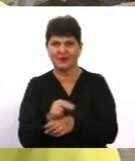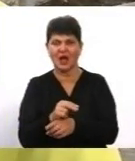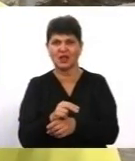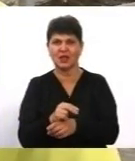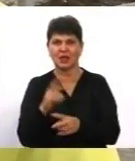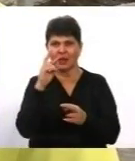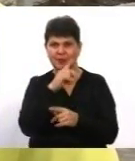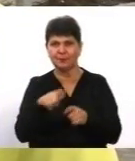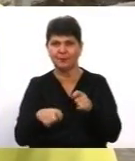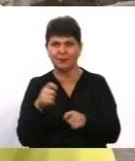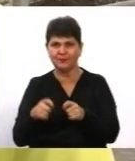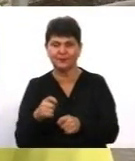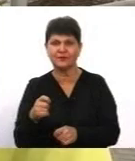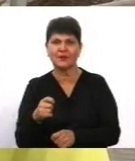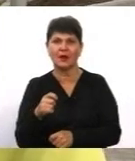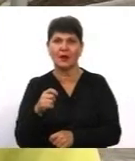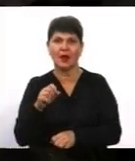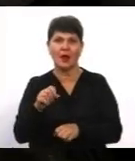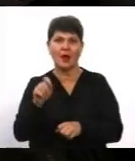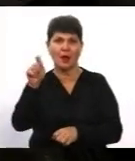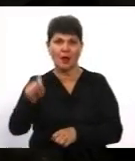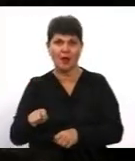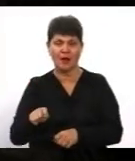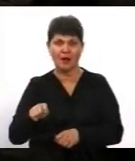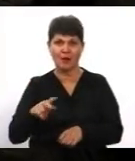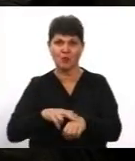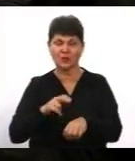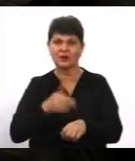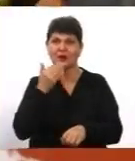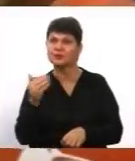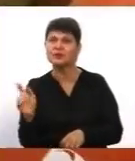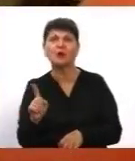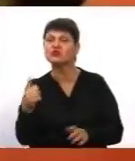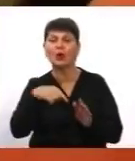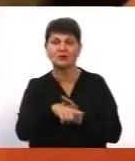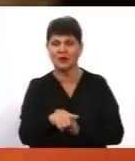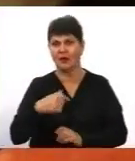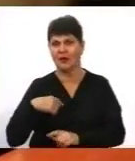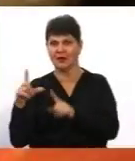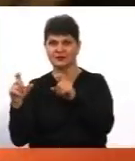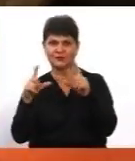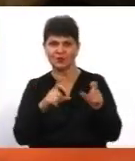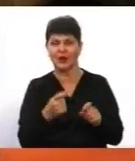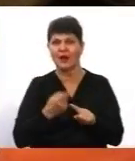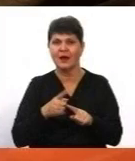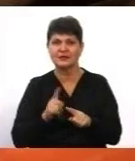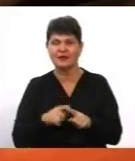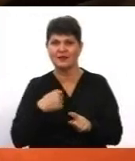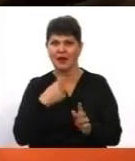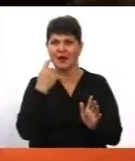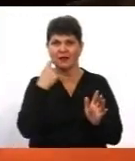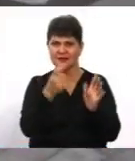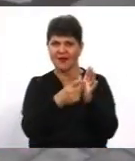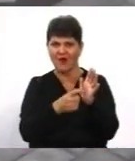подивитися, попитати, що це таке. А я їх сфоткав просто. Тут у мене була поломка, тому воно свіже заварено, бо це я заварював вчора